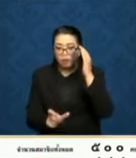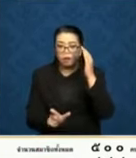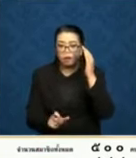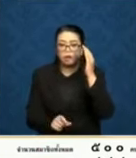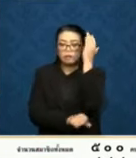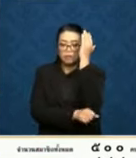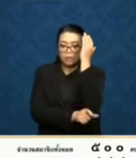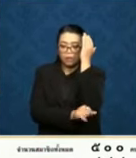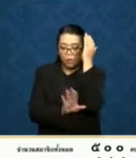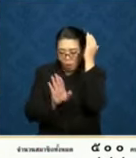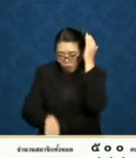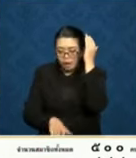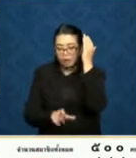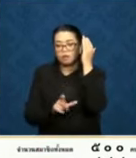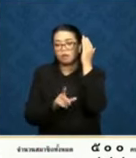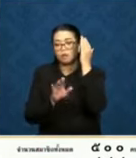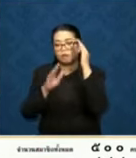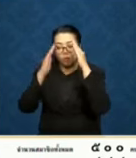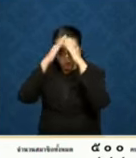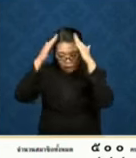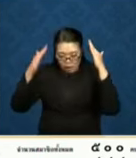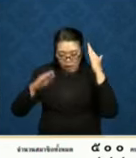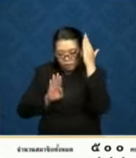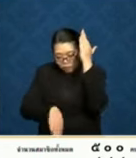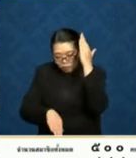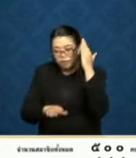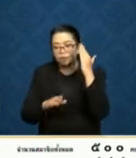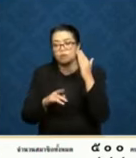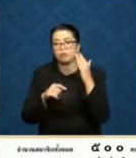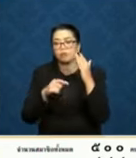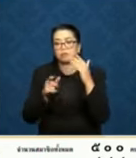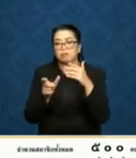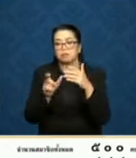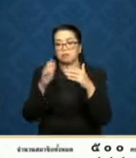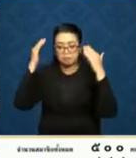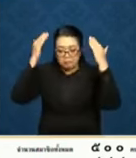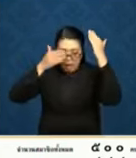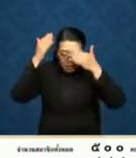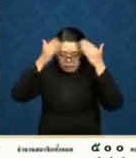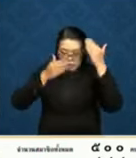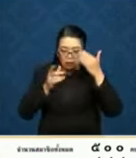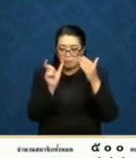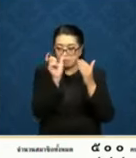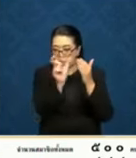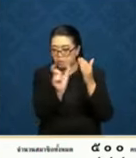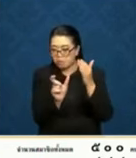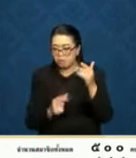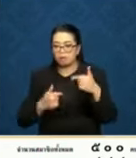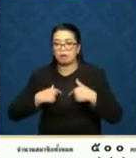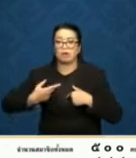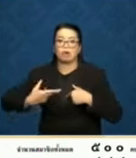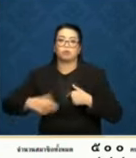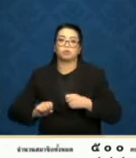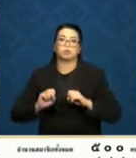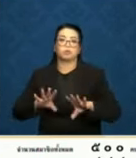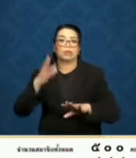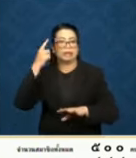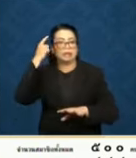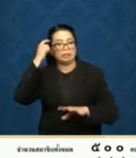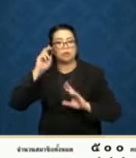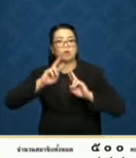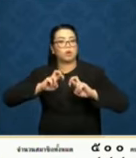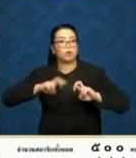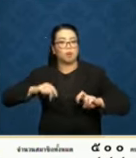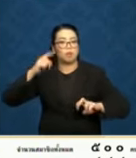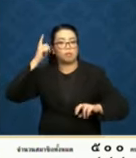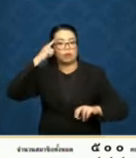งสิกระโปร์ ตามหลังวียันาม ตามหังมาเลเซีเพราะหลักสูรของพวกเราไม่ได้สอนใหเด็กคิดวิเค